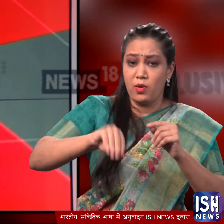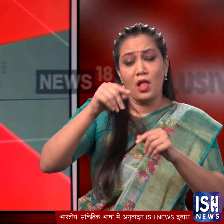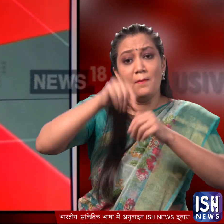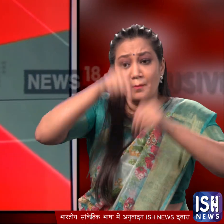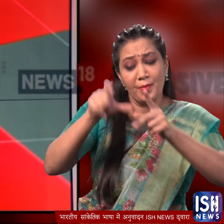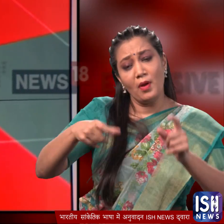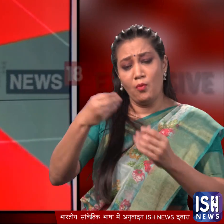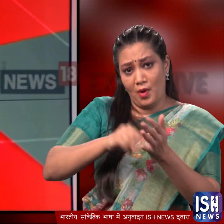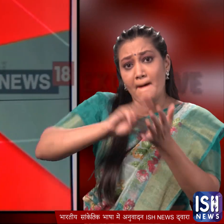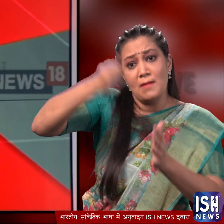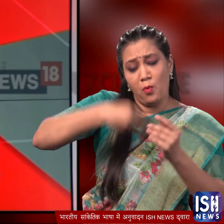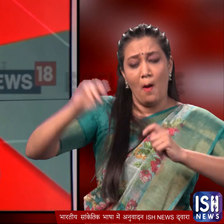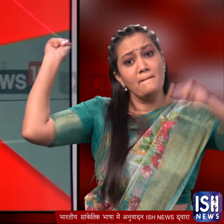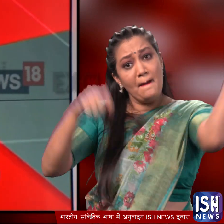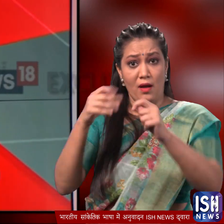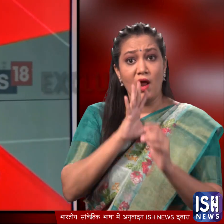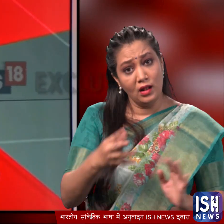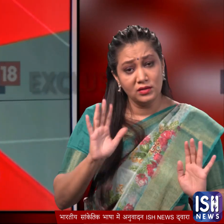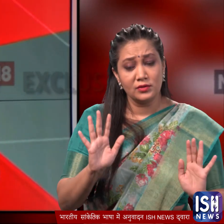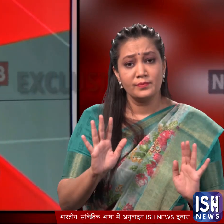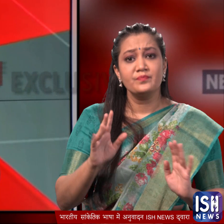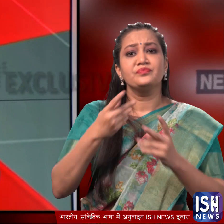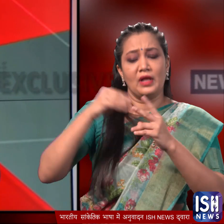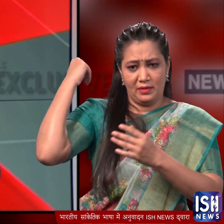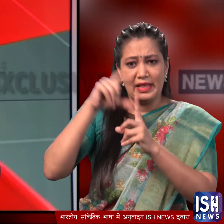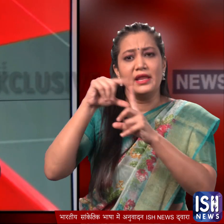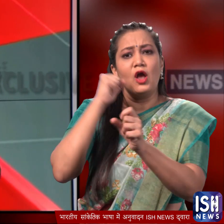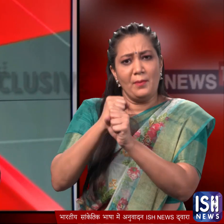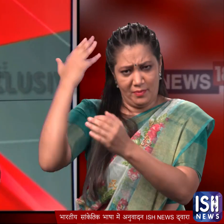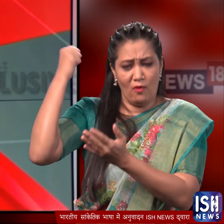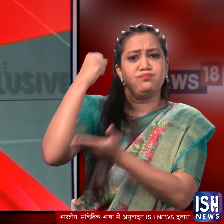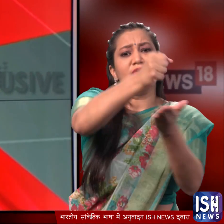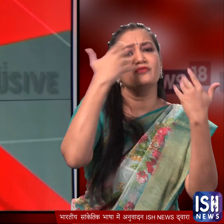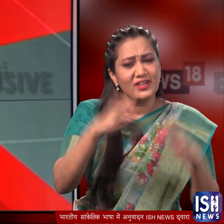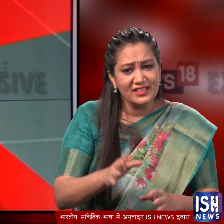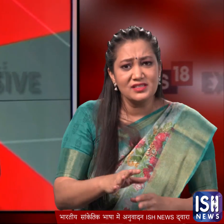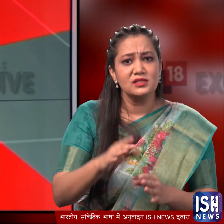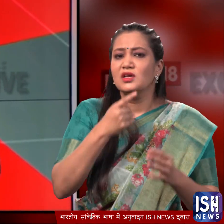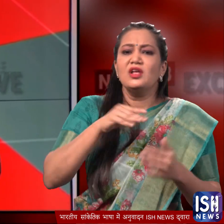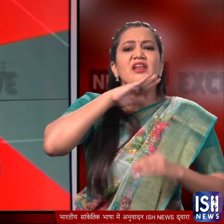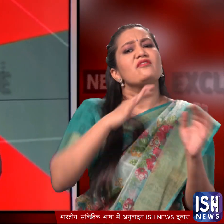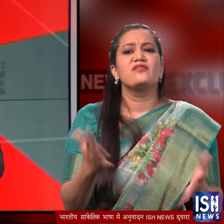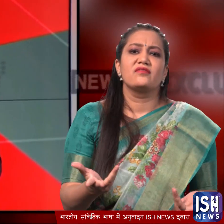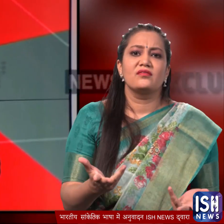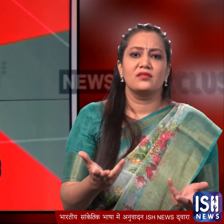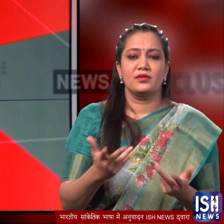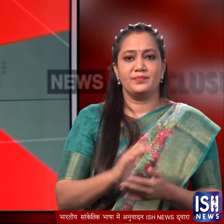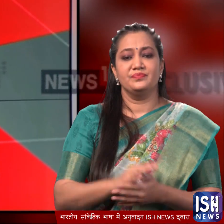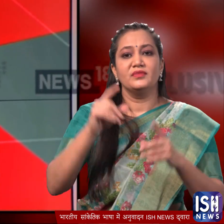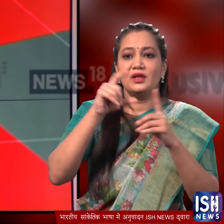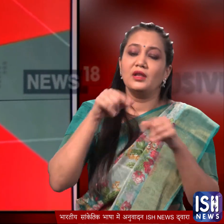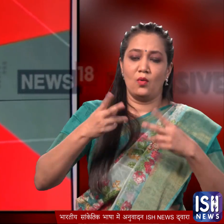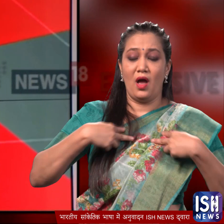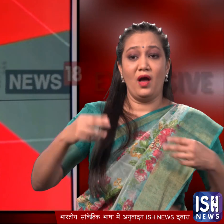को पीटना शुरू कर देंगे। हालांकि इस महीने की शुरुआत में दिल्ली सरकार ने नगर निगमों को पैसे दिए थे, जिसे नाकाफी बताया गया। अब हाईकोर्ट ने